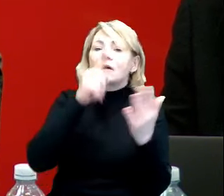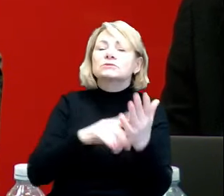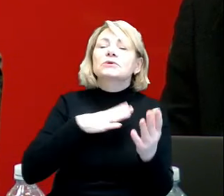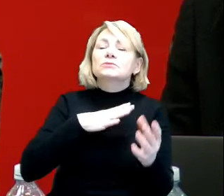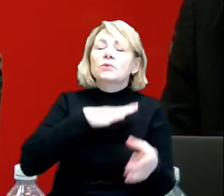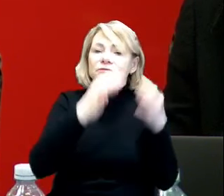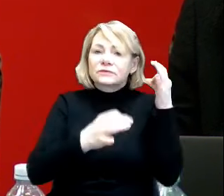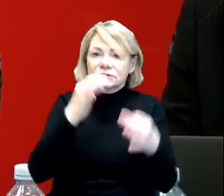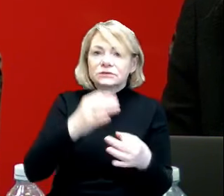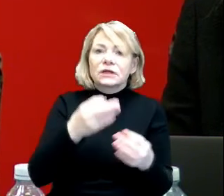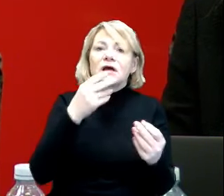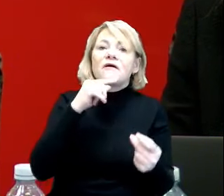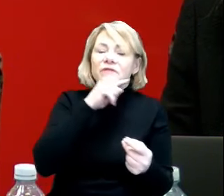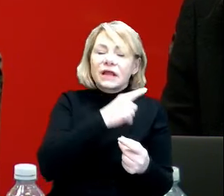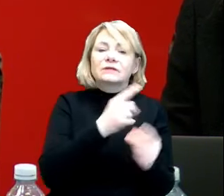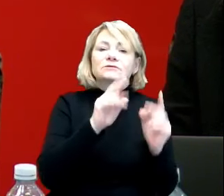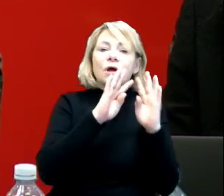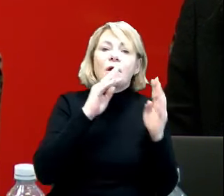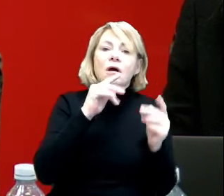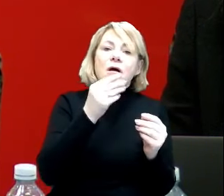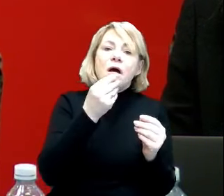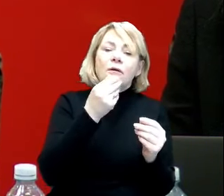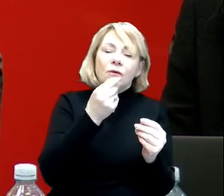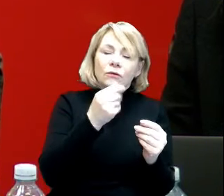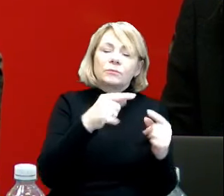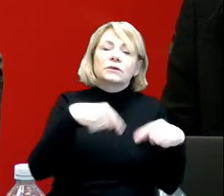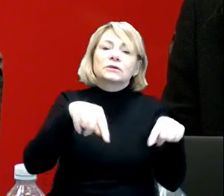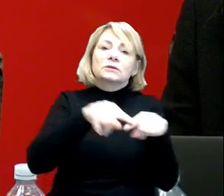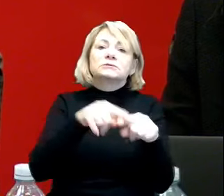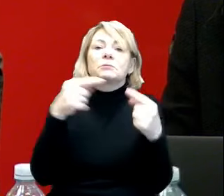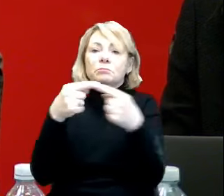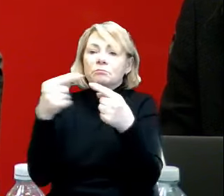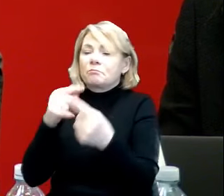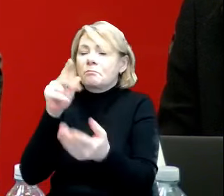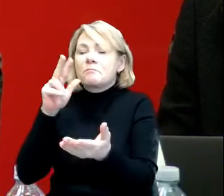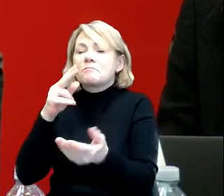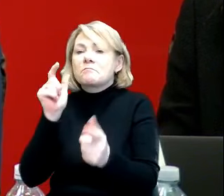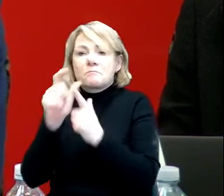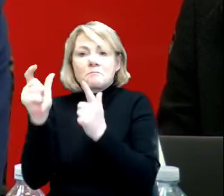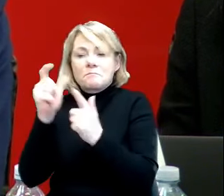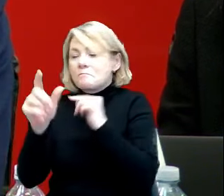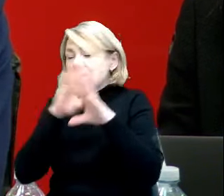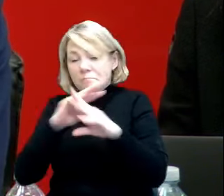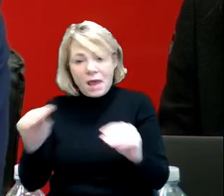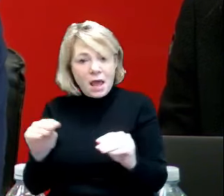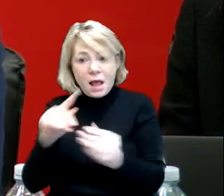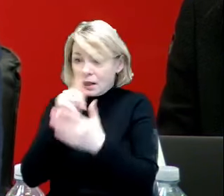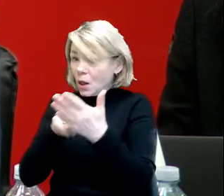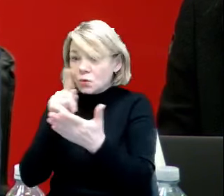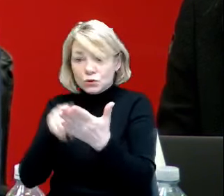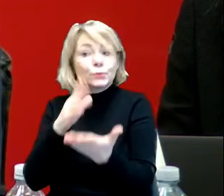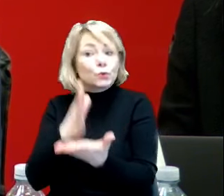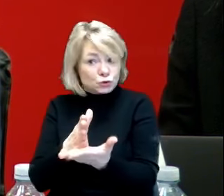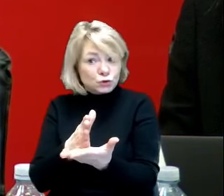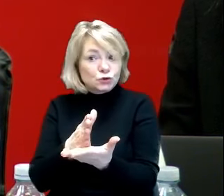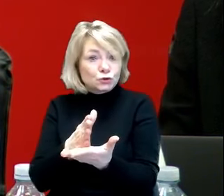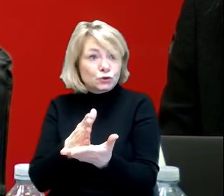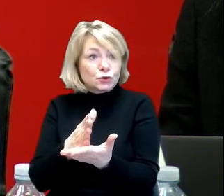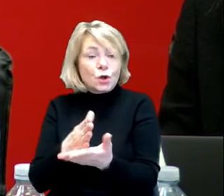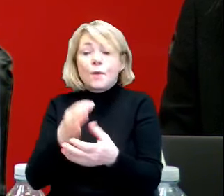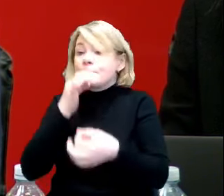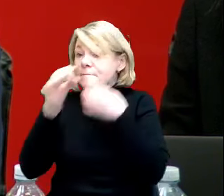švietimo ir sporto komitetuose ir pritarta be pastabų ar turėtumėt šiuo metu klausimų pasisakymo